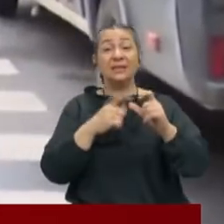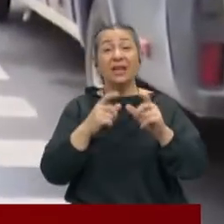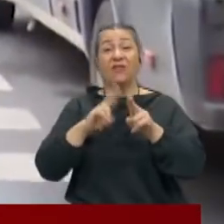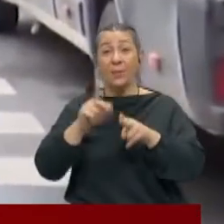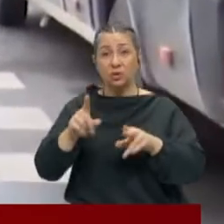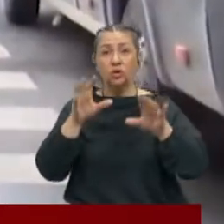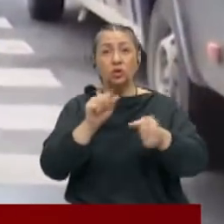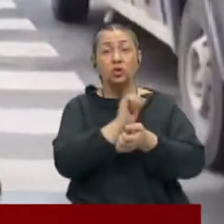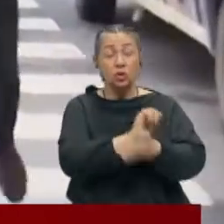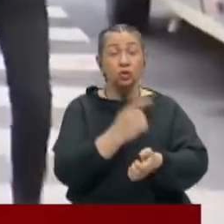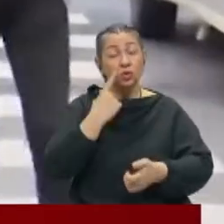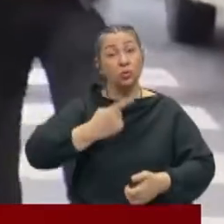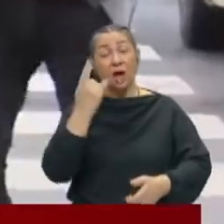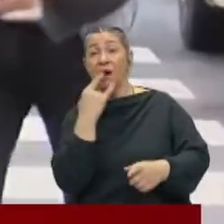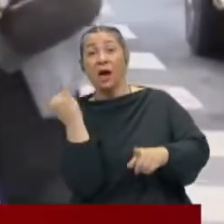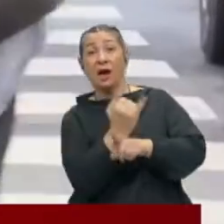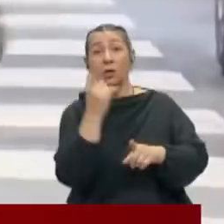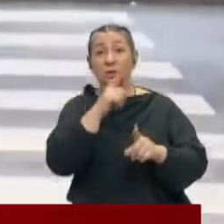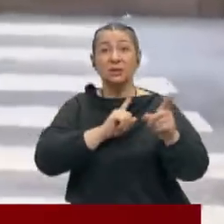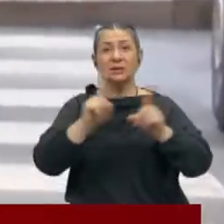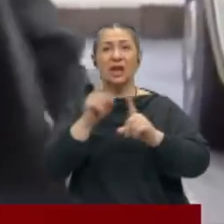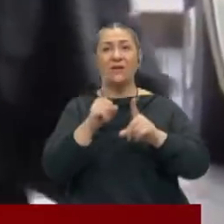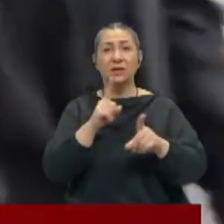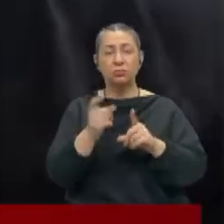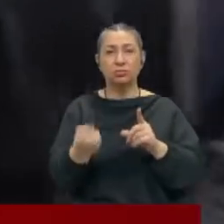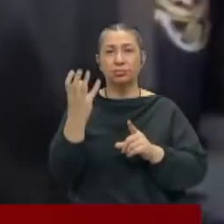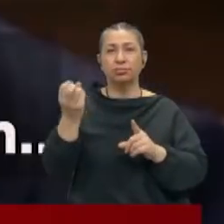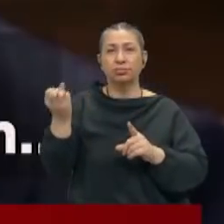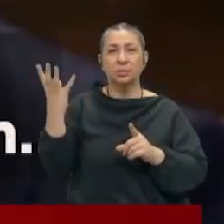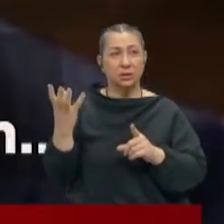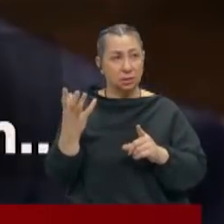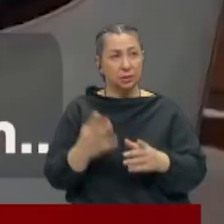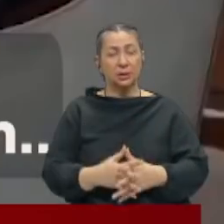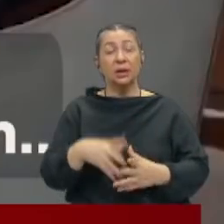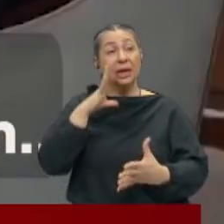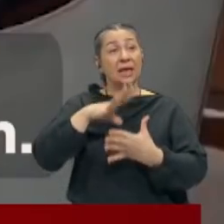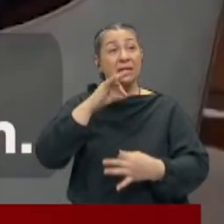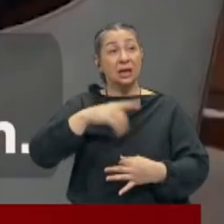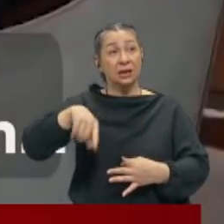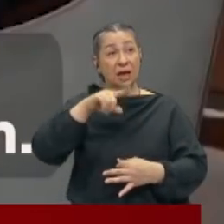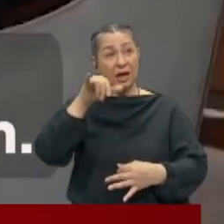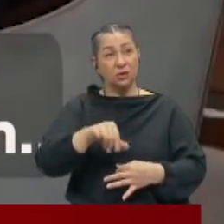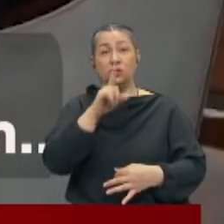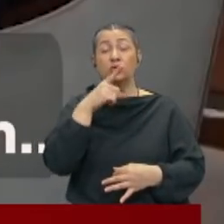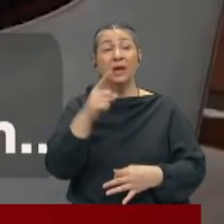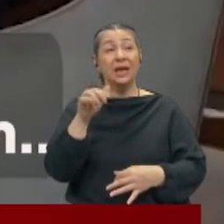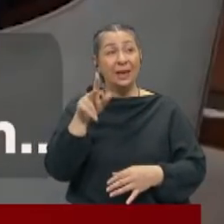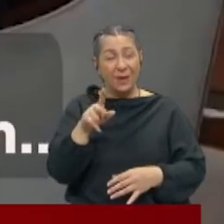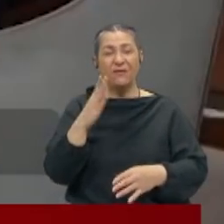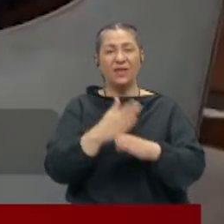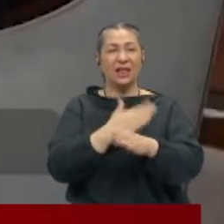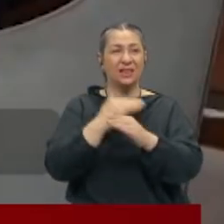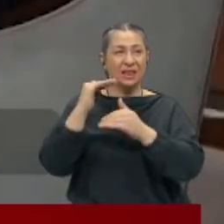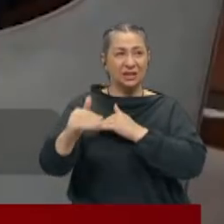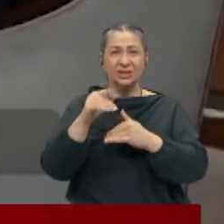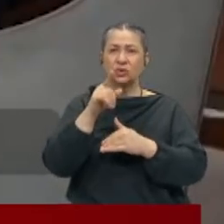Kabaş'ın tutuklanması Cumhurbaşkanı'na hakaretten açılan davaları da gündeme oturttu. Rights lawyers say you have 100,000 Turkish citizens who've been investigating